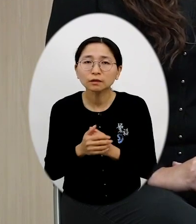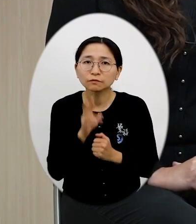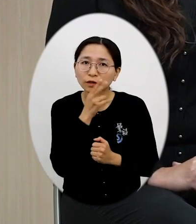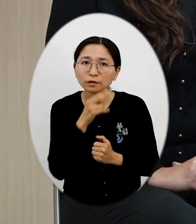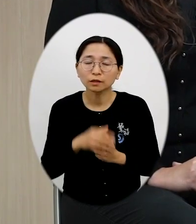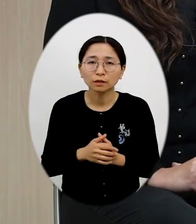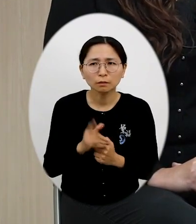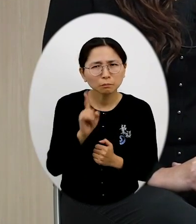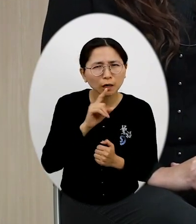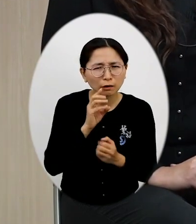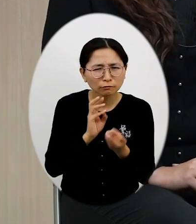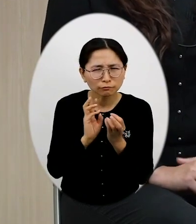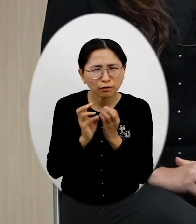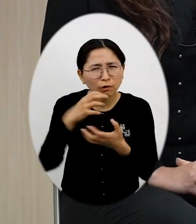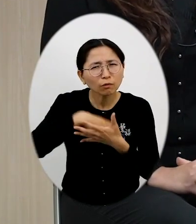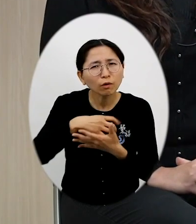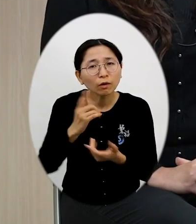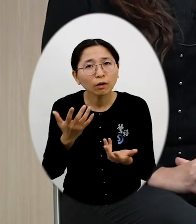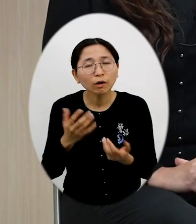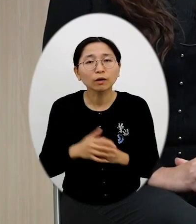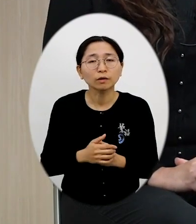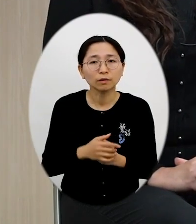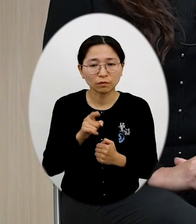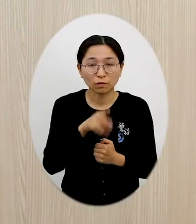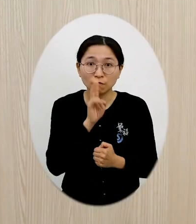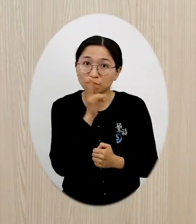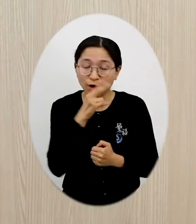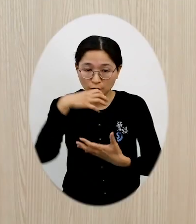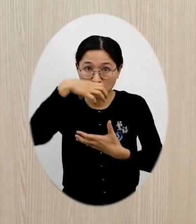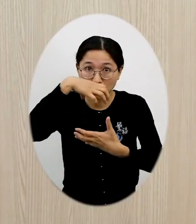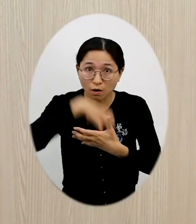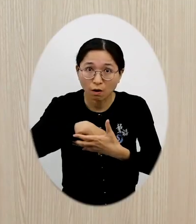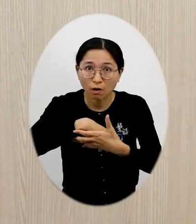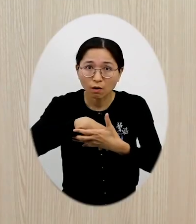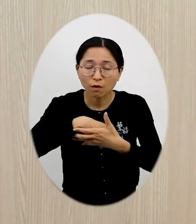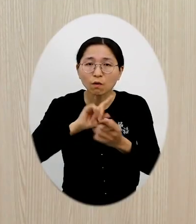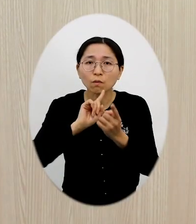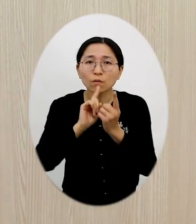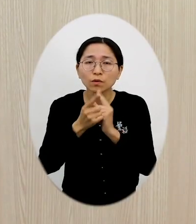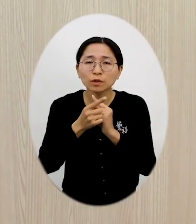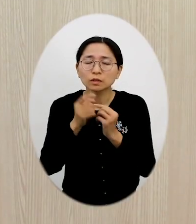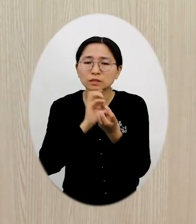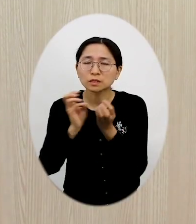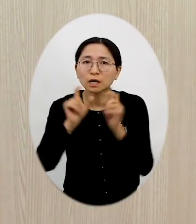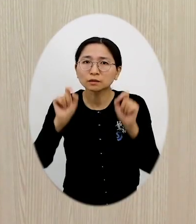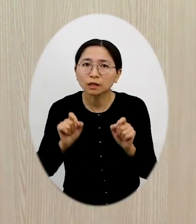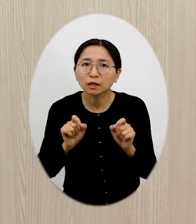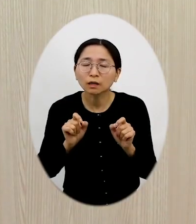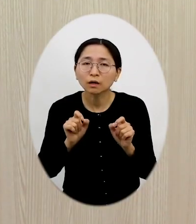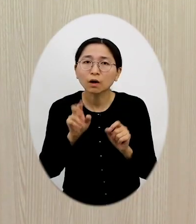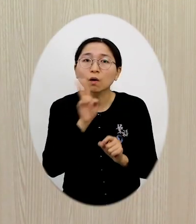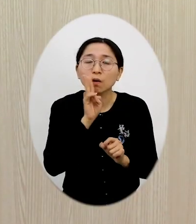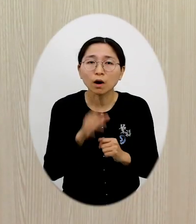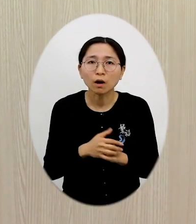係意譯嘅方式咧？ 意譯嘅方式即係將嗰篇需要傳譯嘅內容咧，將佢變成一啲用意思嘅解